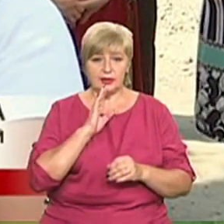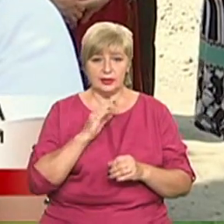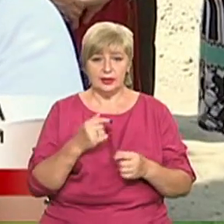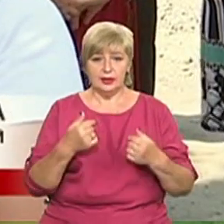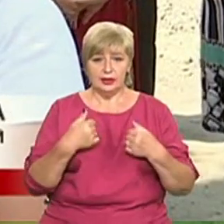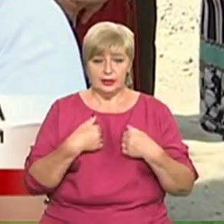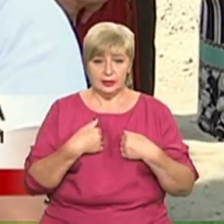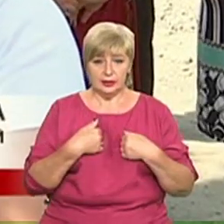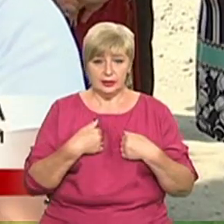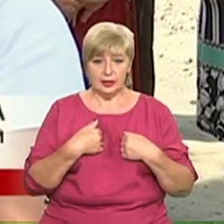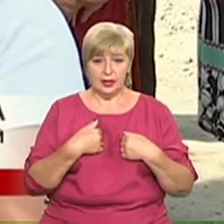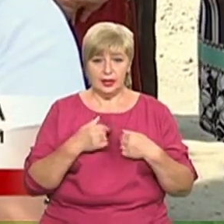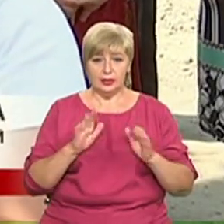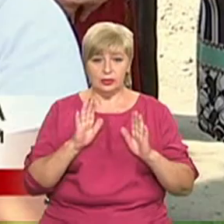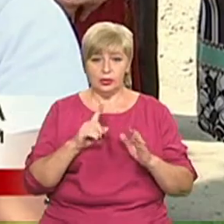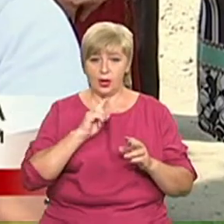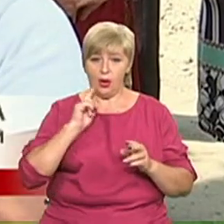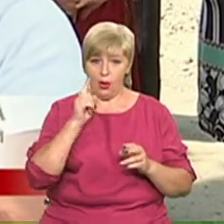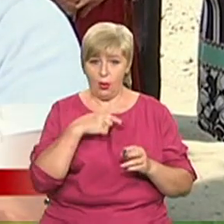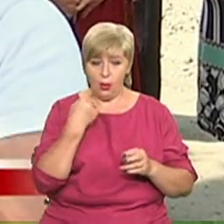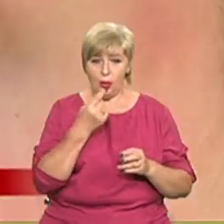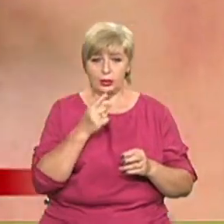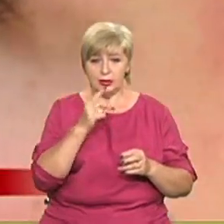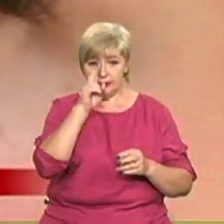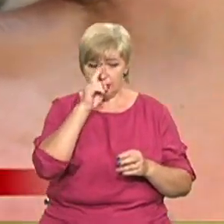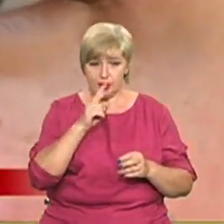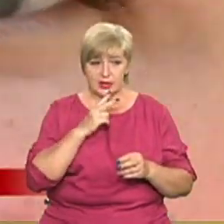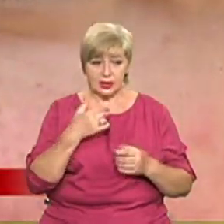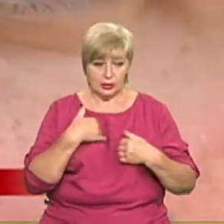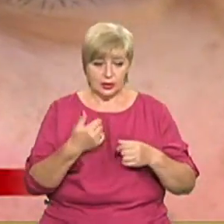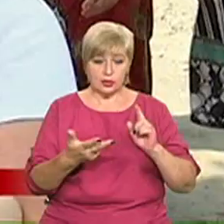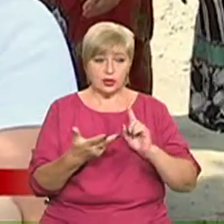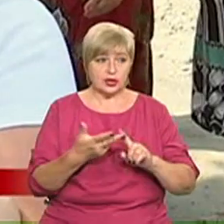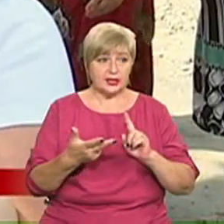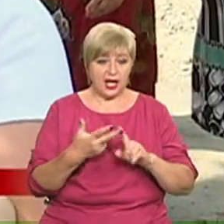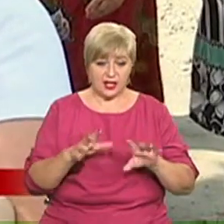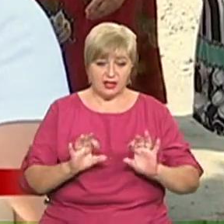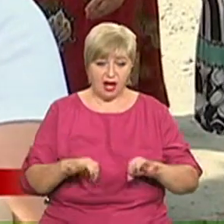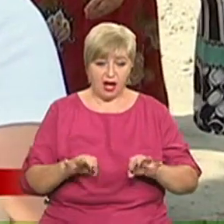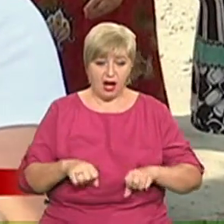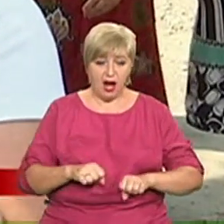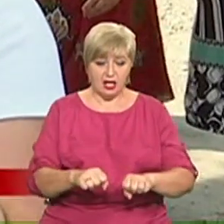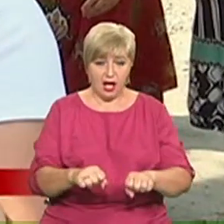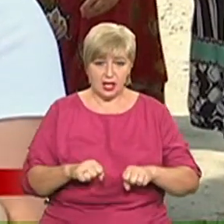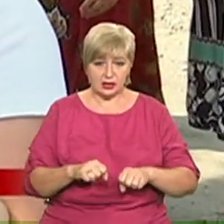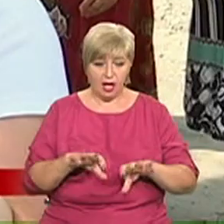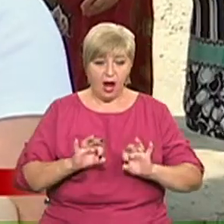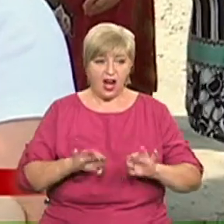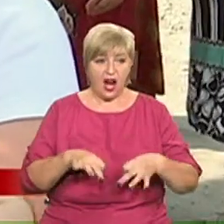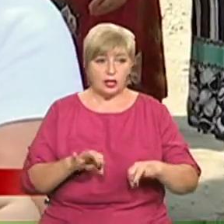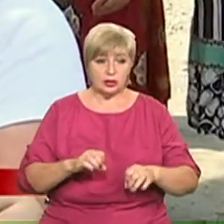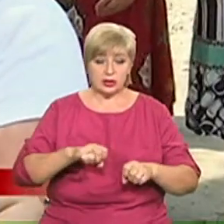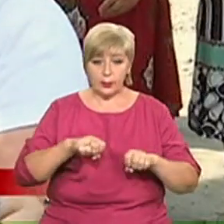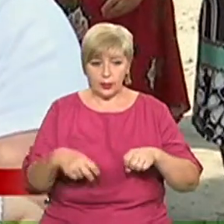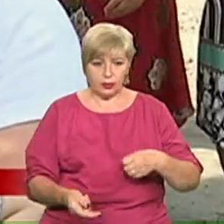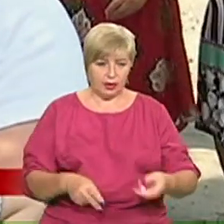только 1,2 месяца, а у нас уже 3-я коляска. Колеса не едут, они просто отпадают. Я не знаю, ребенку какую